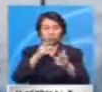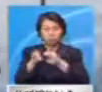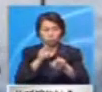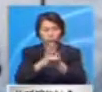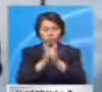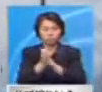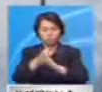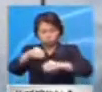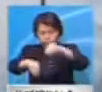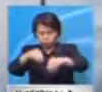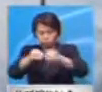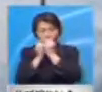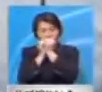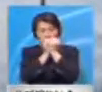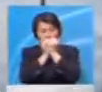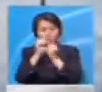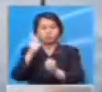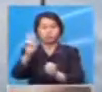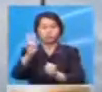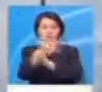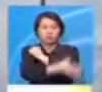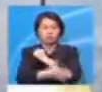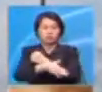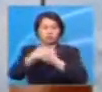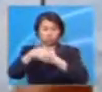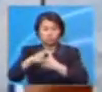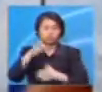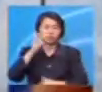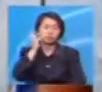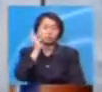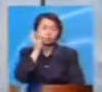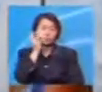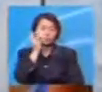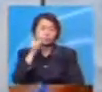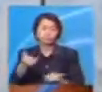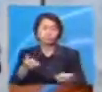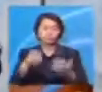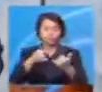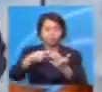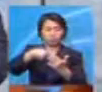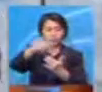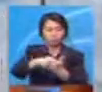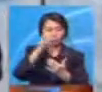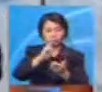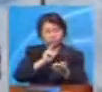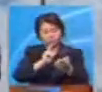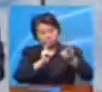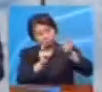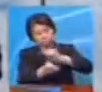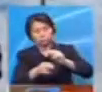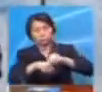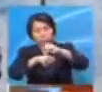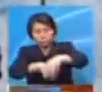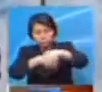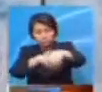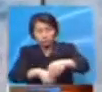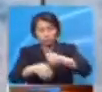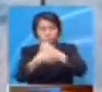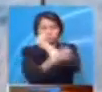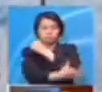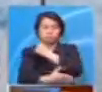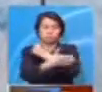menjadikan tanaman sebagai tanaman kedua negara selepas padi program program itu juga bakal mengubah lskap pertanian